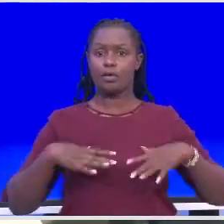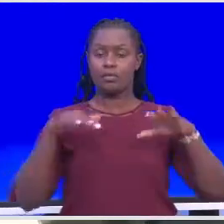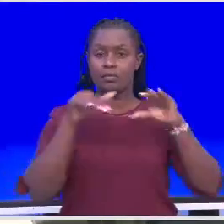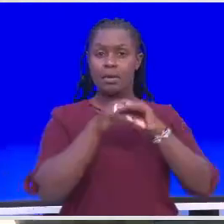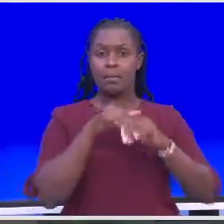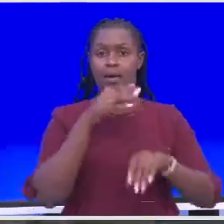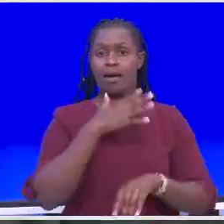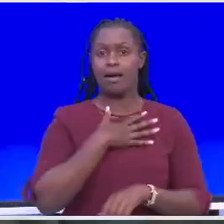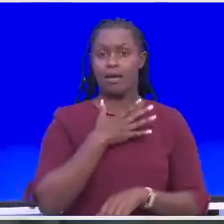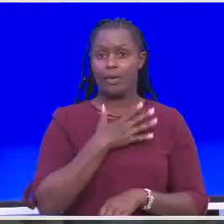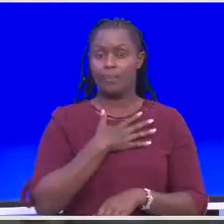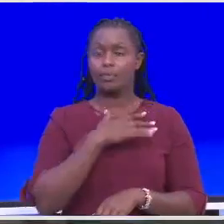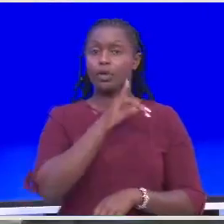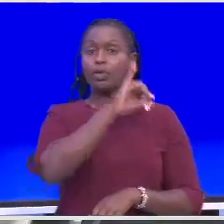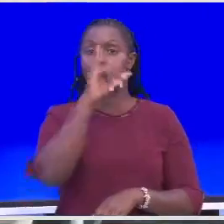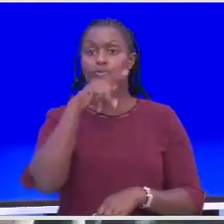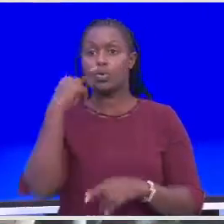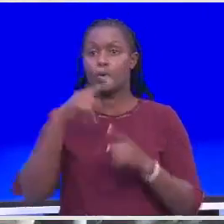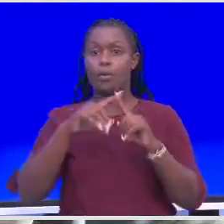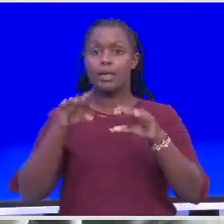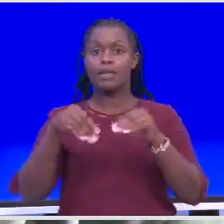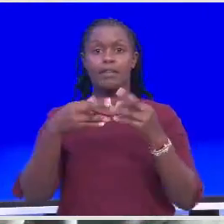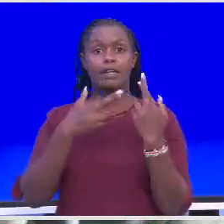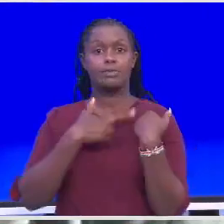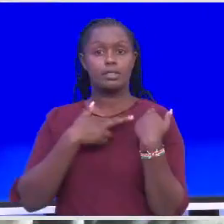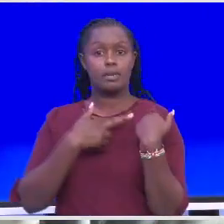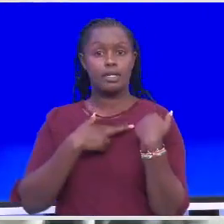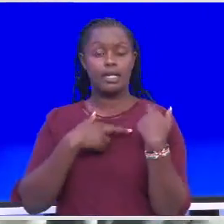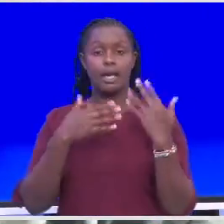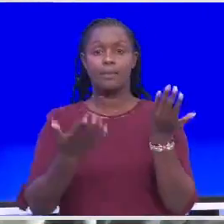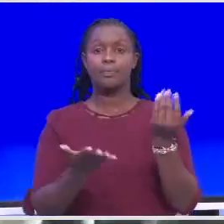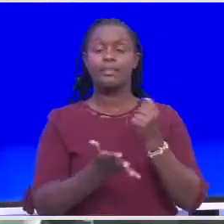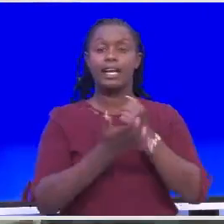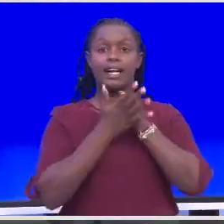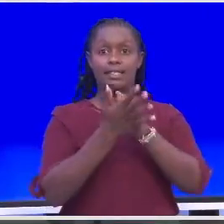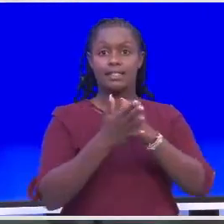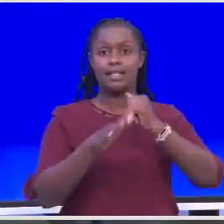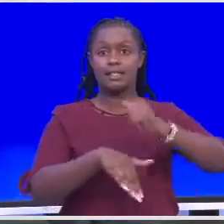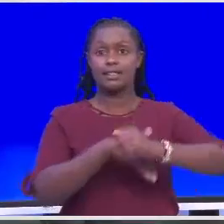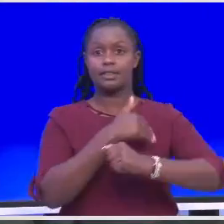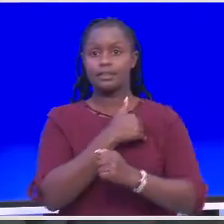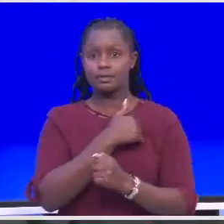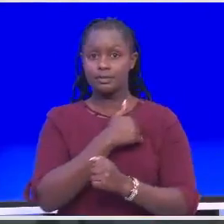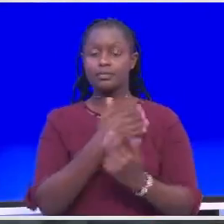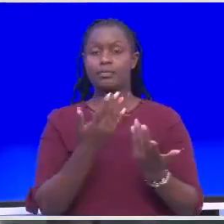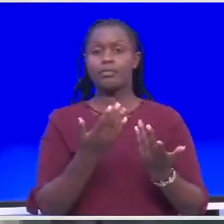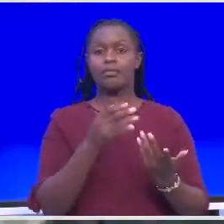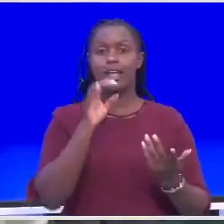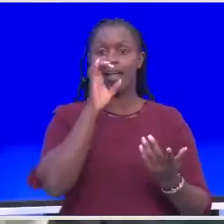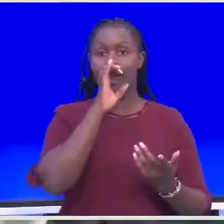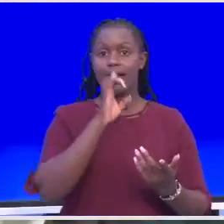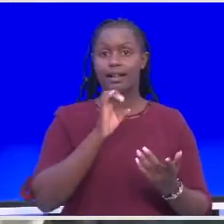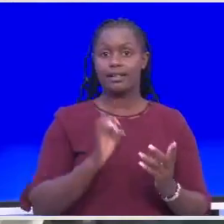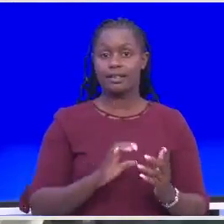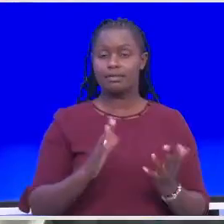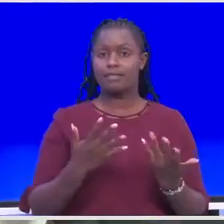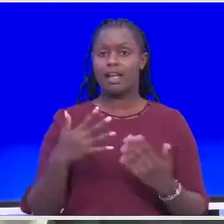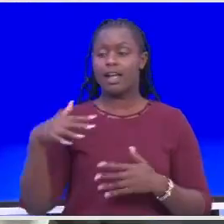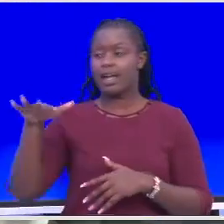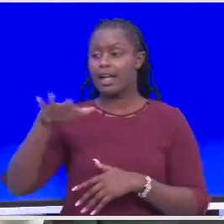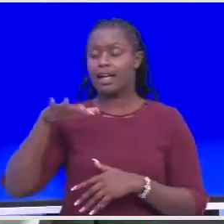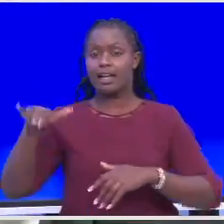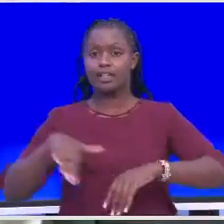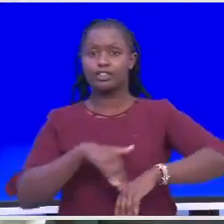majukumu, assistant chief, wasi wa Mchikumi, area assistant chief na chief